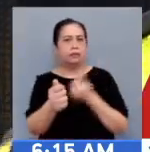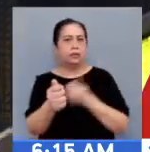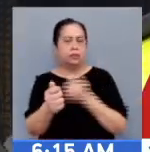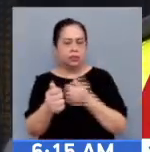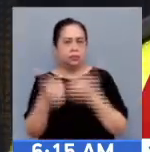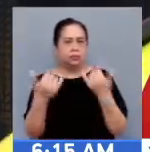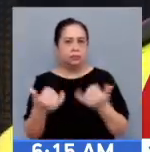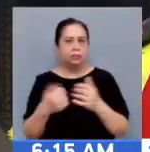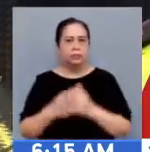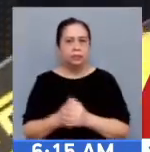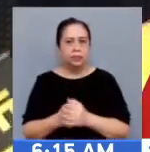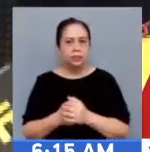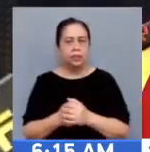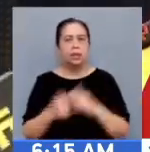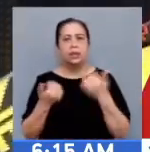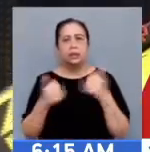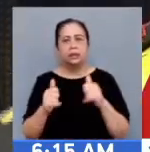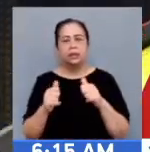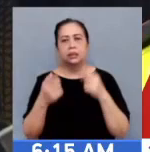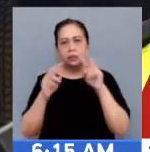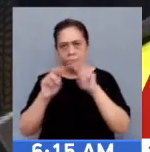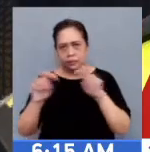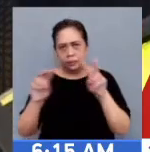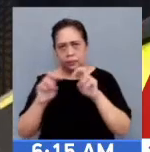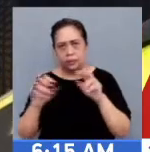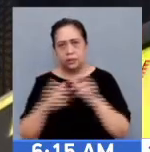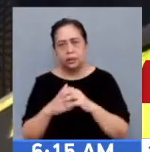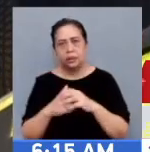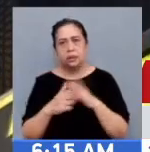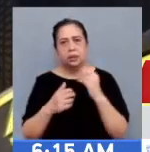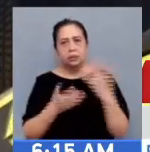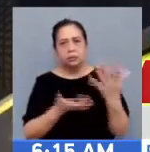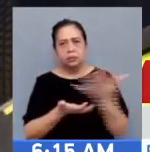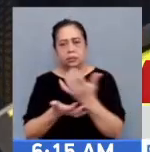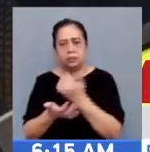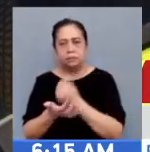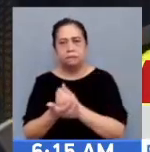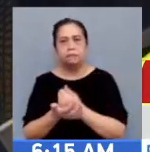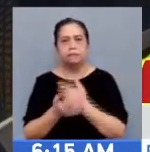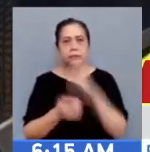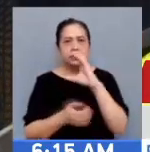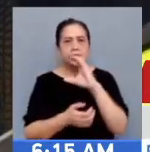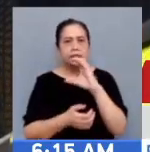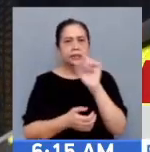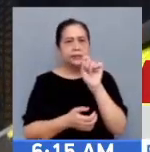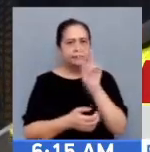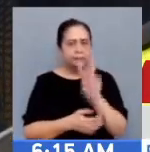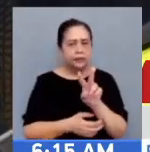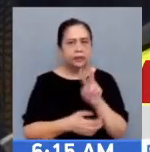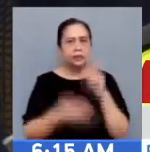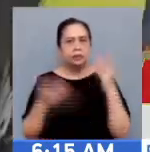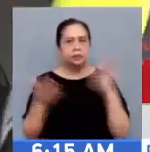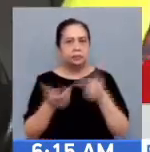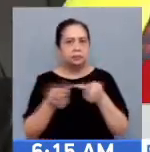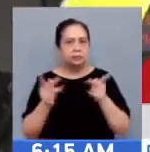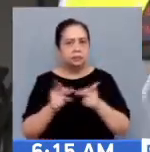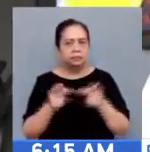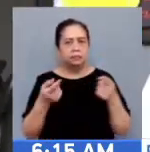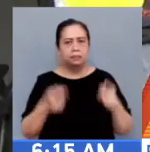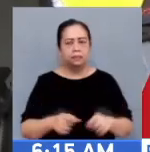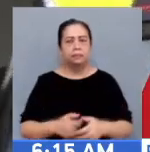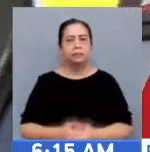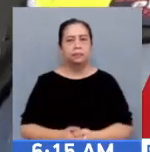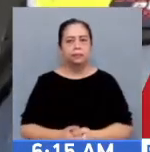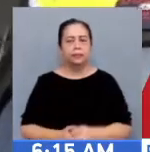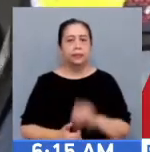Under investigation na po at nangangalap na po tayo ng mga CCTV sa lugar na pinangyarihan. Yan ang unang